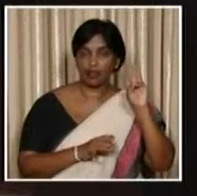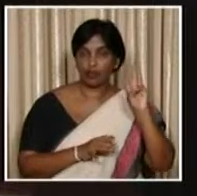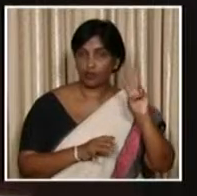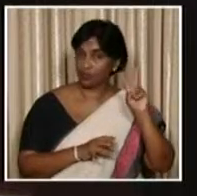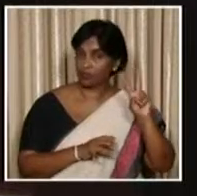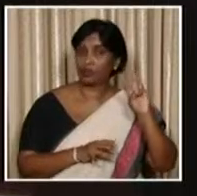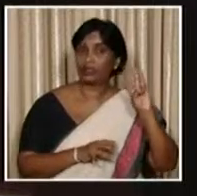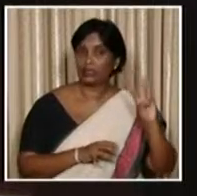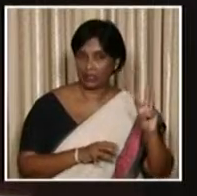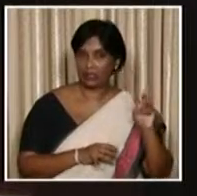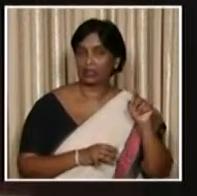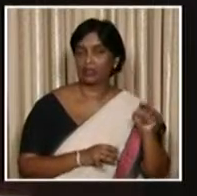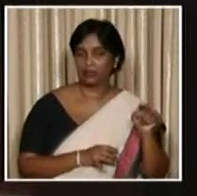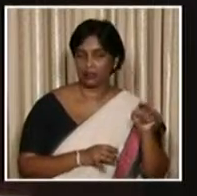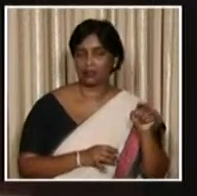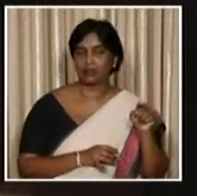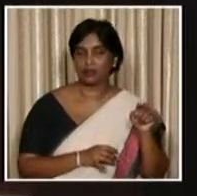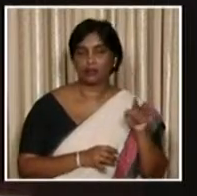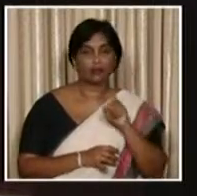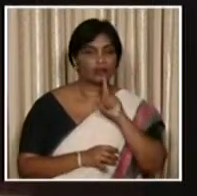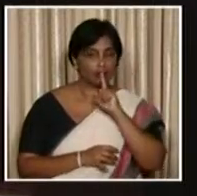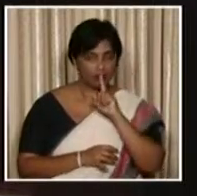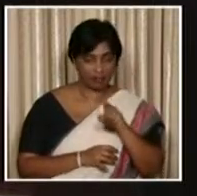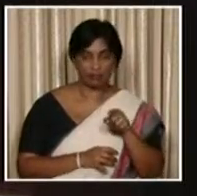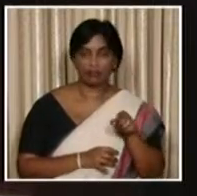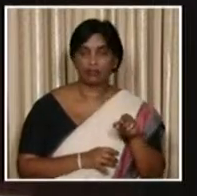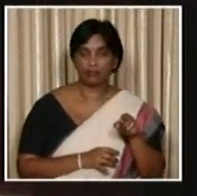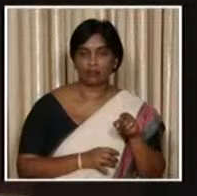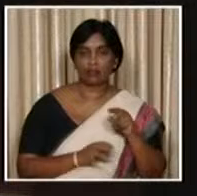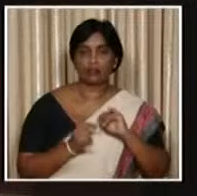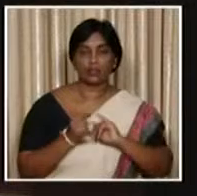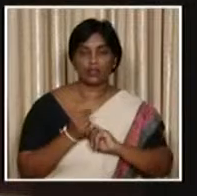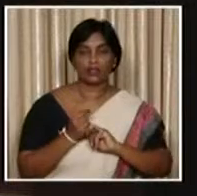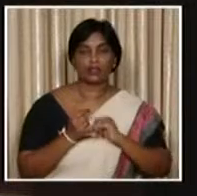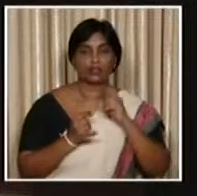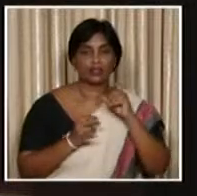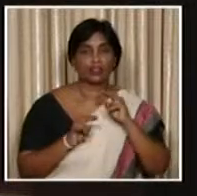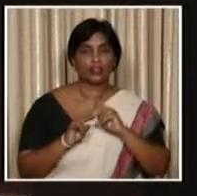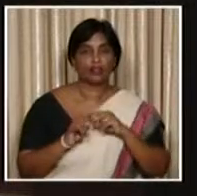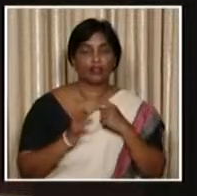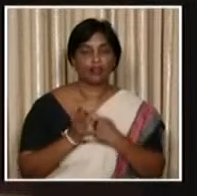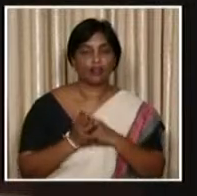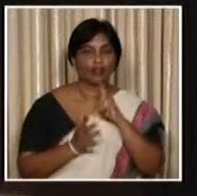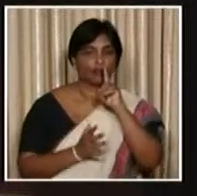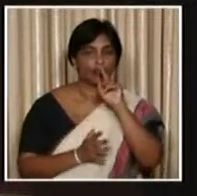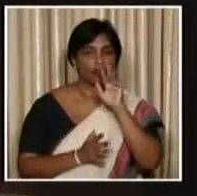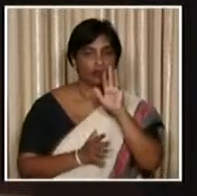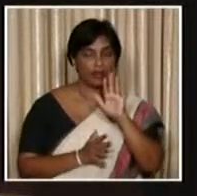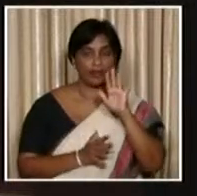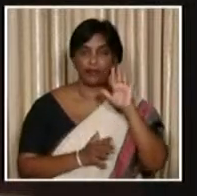වශයෙන්ම ඒක සඳහන් වෙන්නට ඕන SCFR